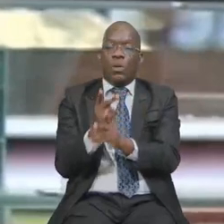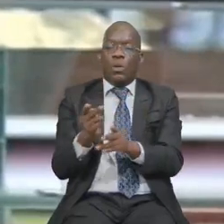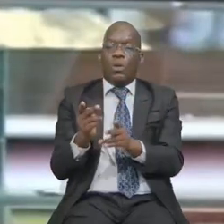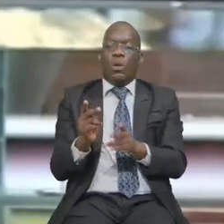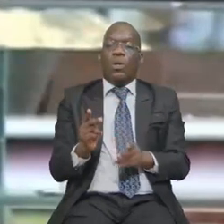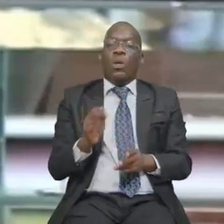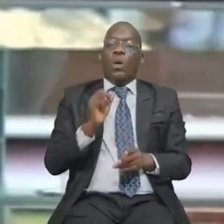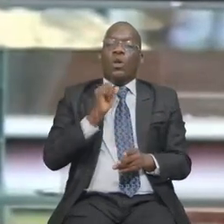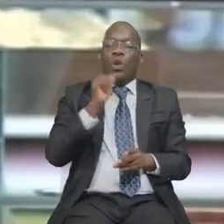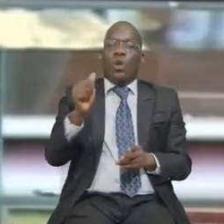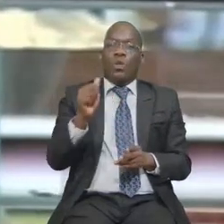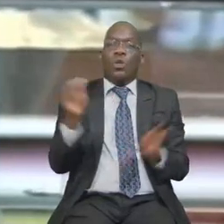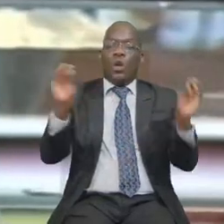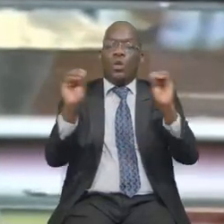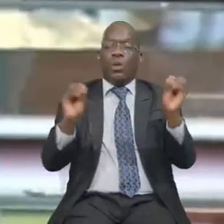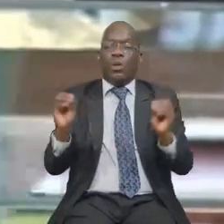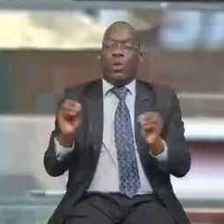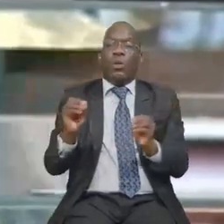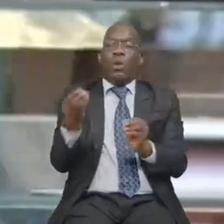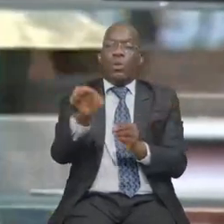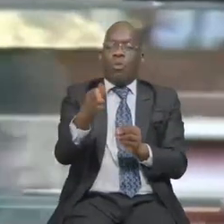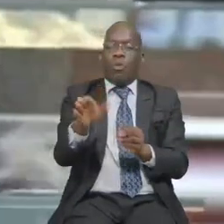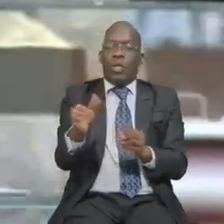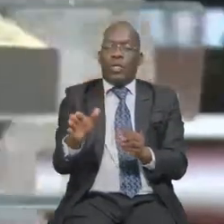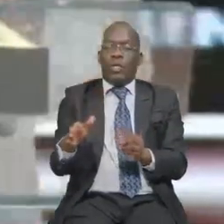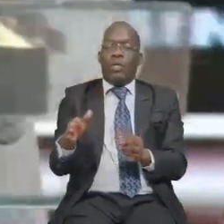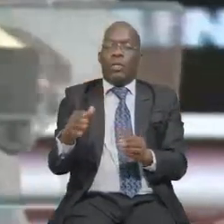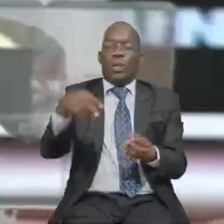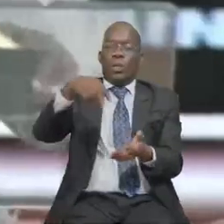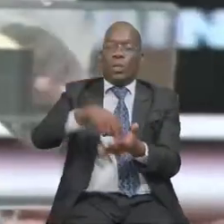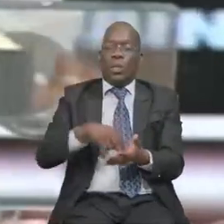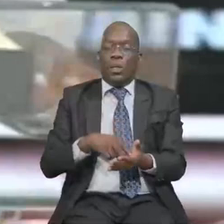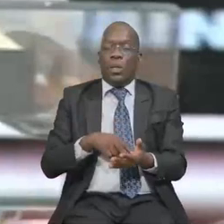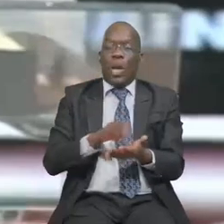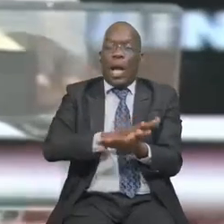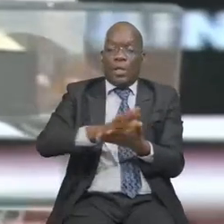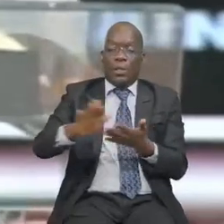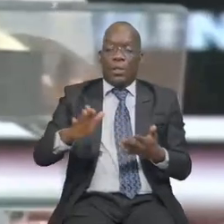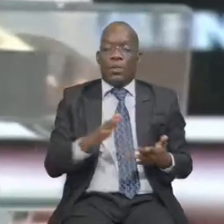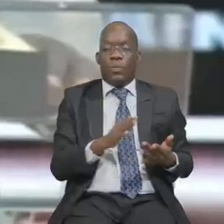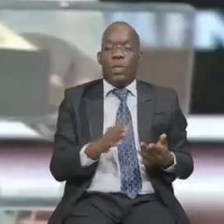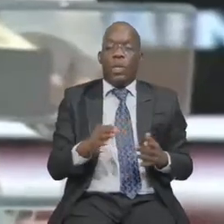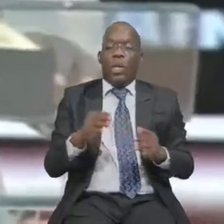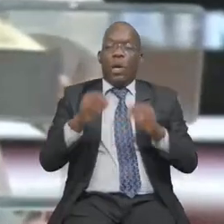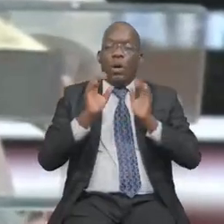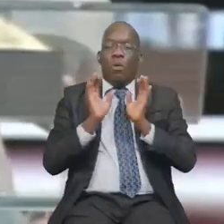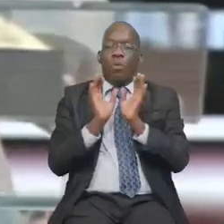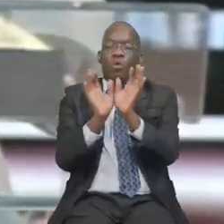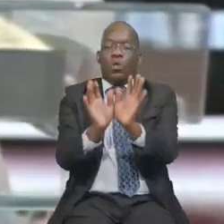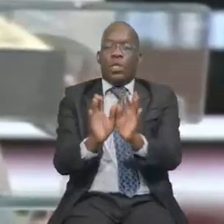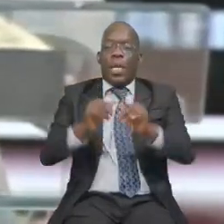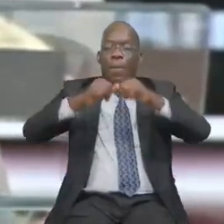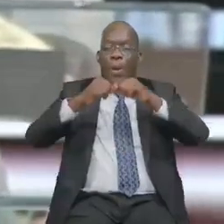un cœur sanctifié non compromettant. Élève, soutient de façon permanente la